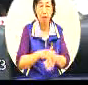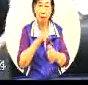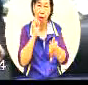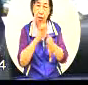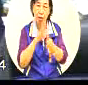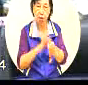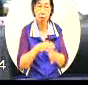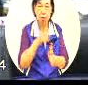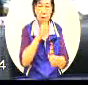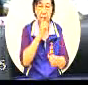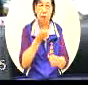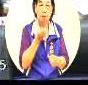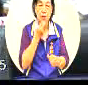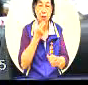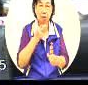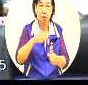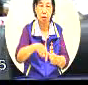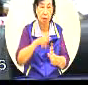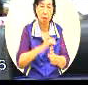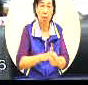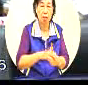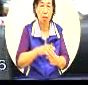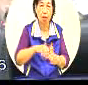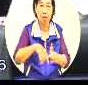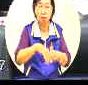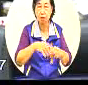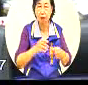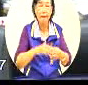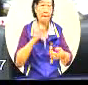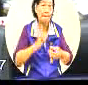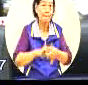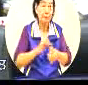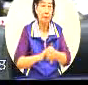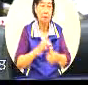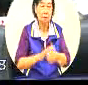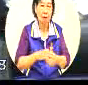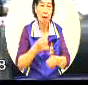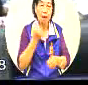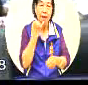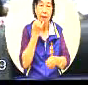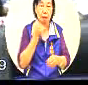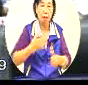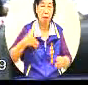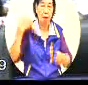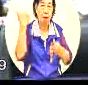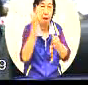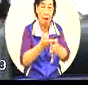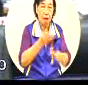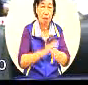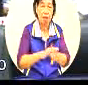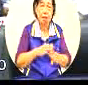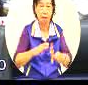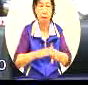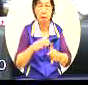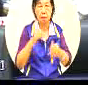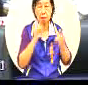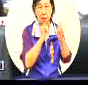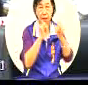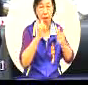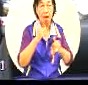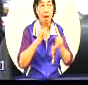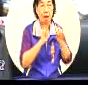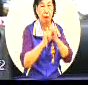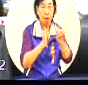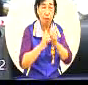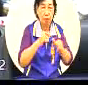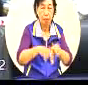地是不需要再由国家来管理，而是可以释放给私人的民众，他已经在那个地方居住很长的时间了，就地让